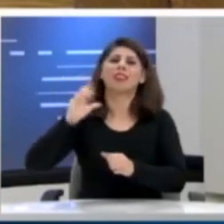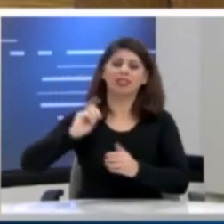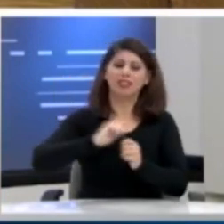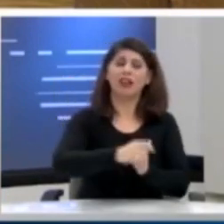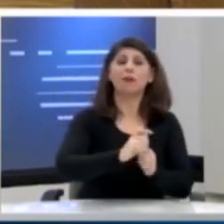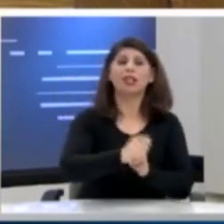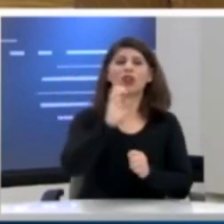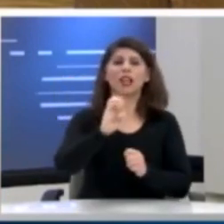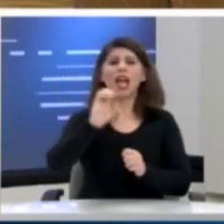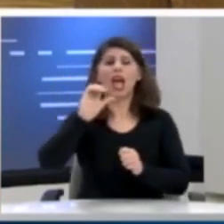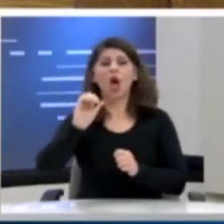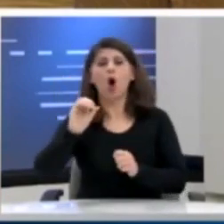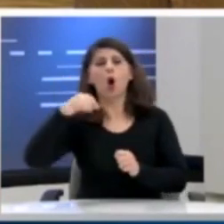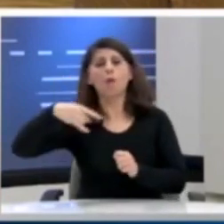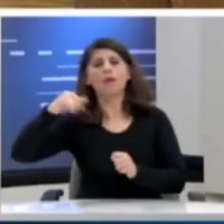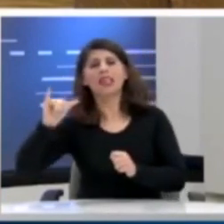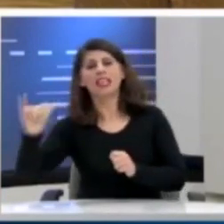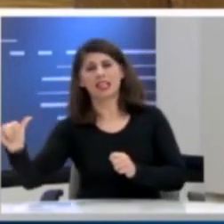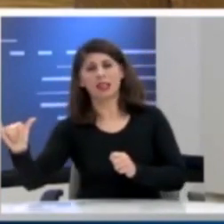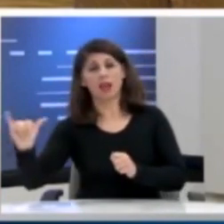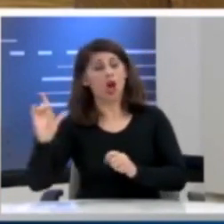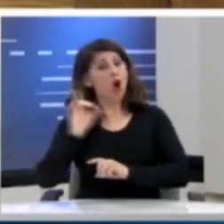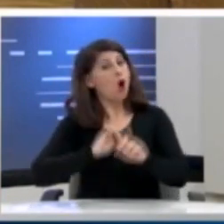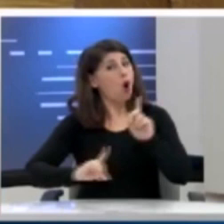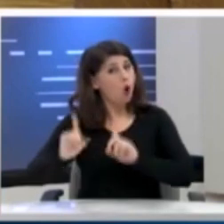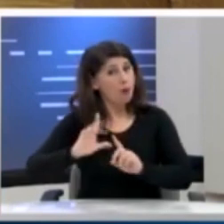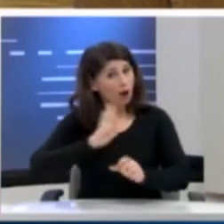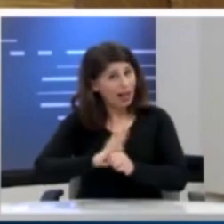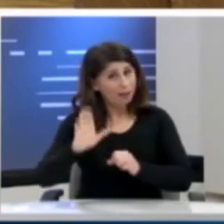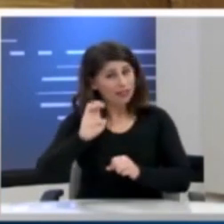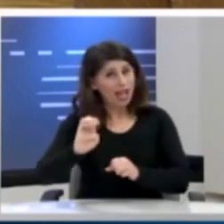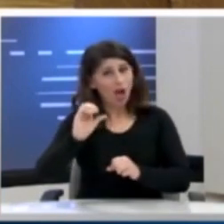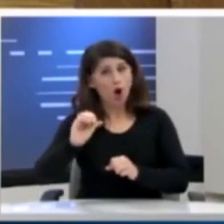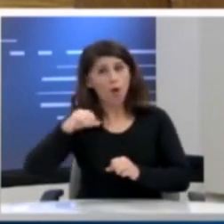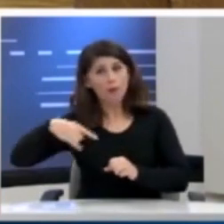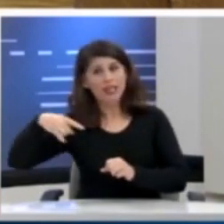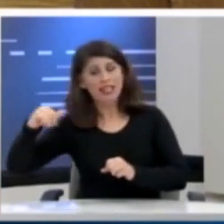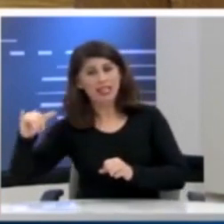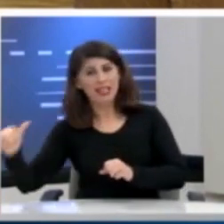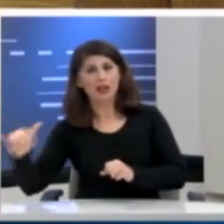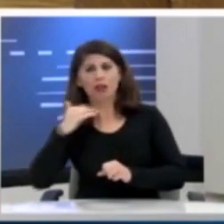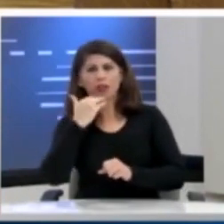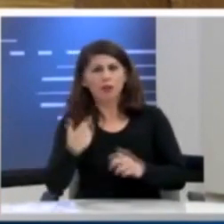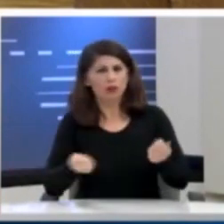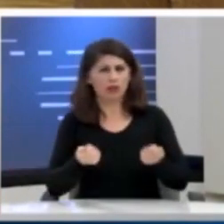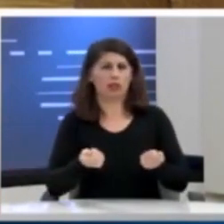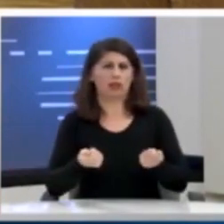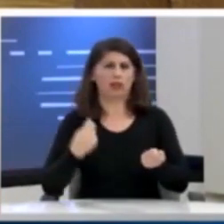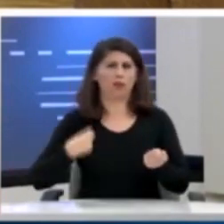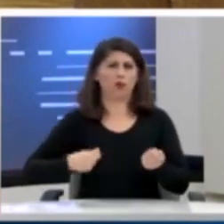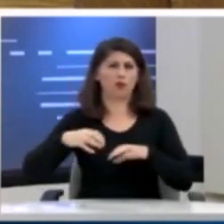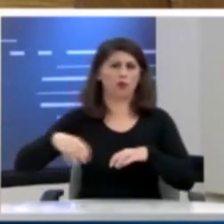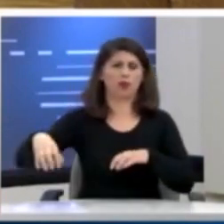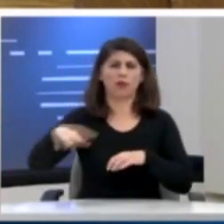τον ΕΟΠΗ. Αλλά και αυτά που καλύπτονται από τον ΕΟΠΗ, στην πράξη δεν μπορούν να γίνουν στις δημόσιες μονάδες,